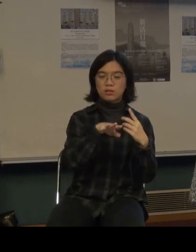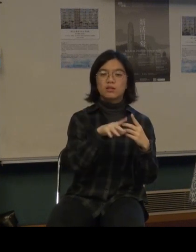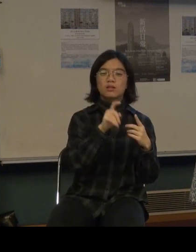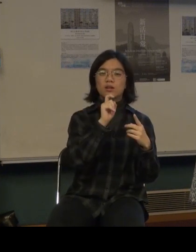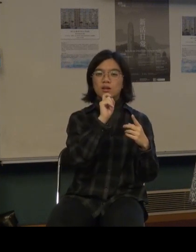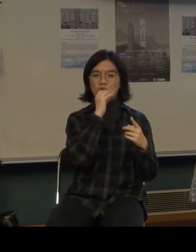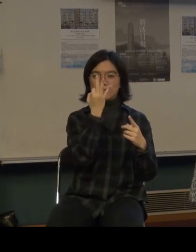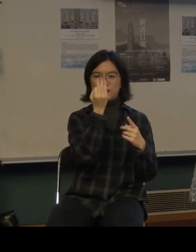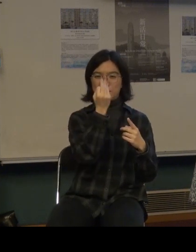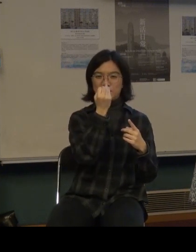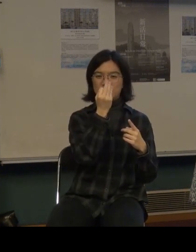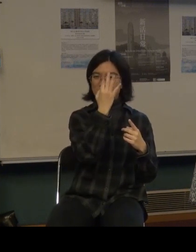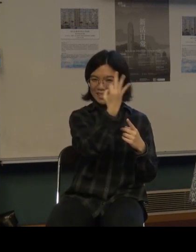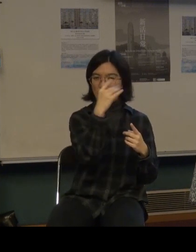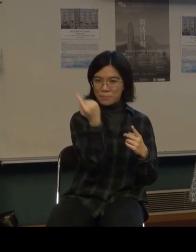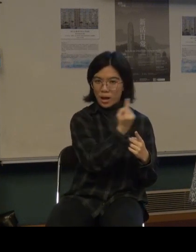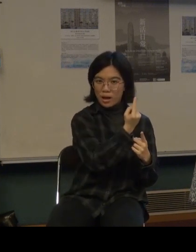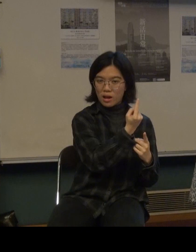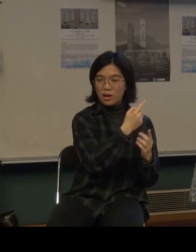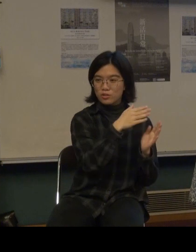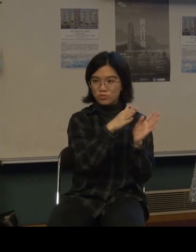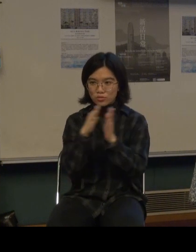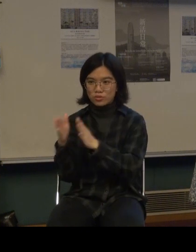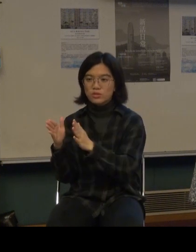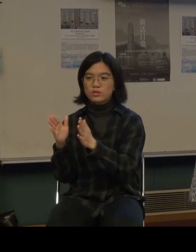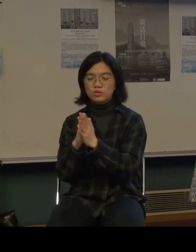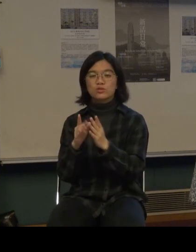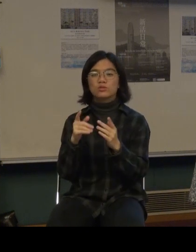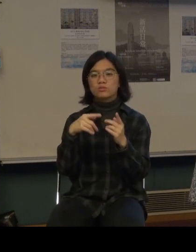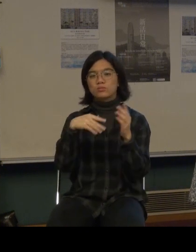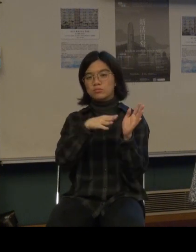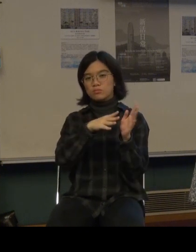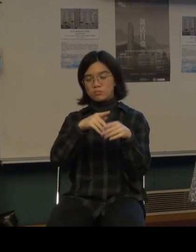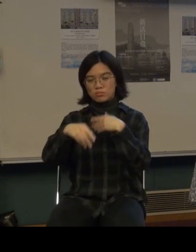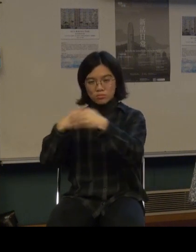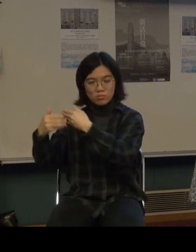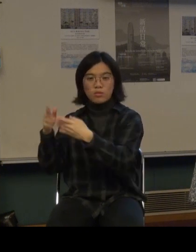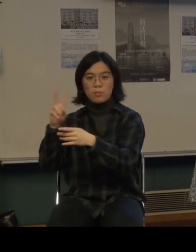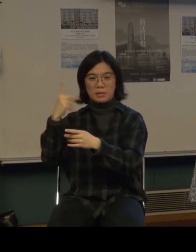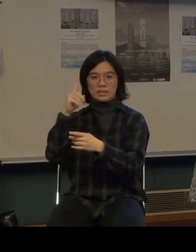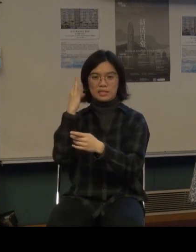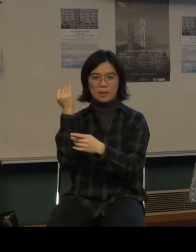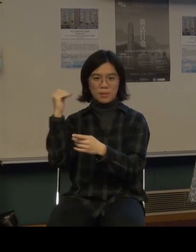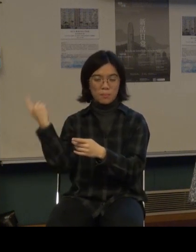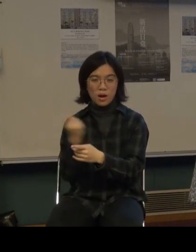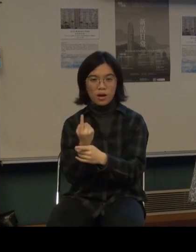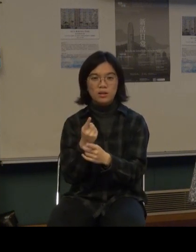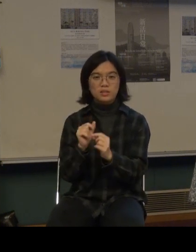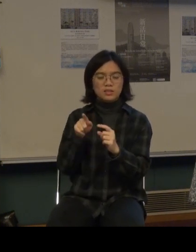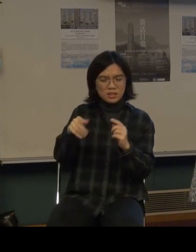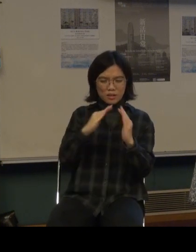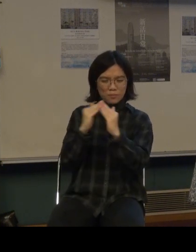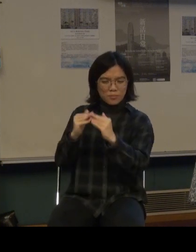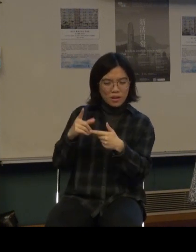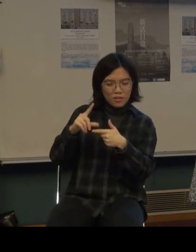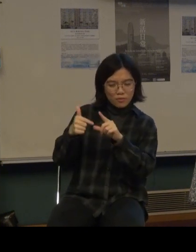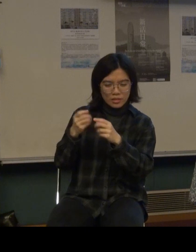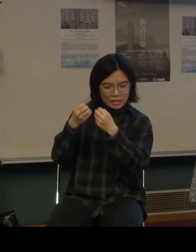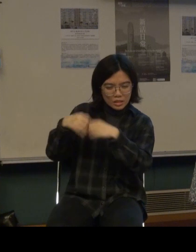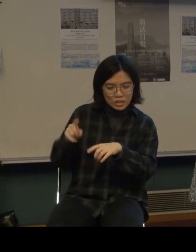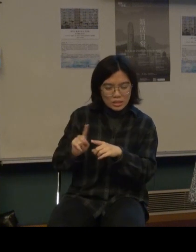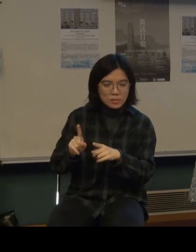10倍，去到300,000人。咁所以咧，寮屋區即係我哋講嘅木屋區咧，成為了政府一個很大的難題。第二咧就係話，其實